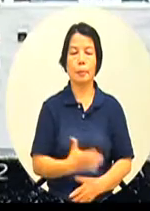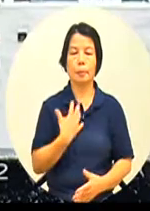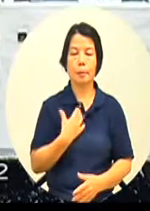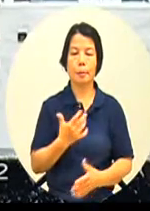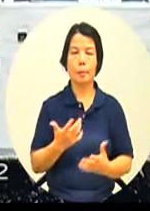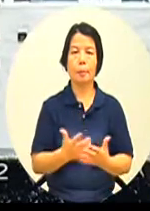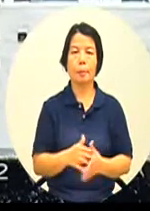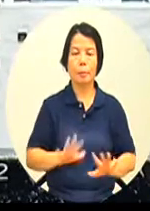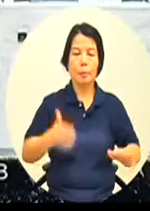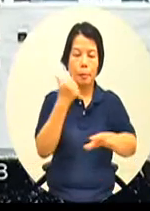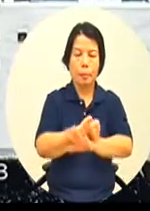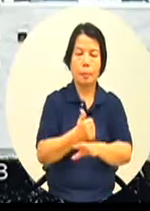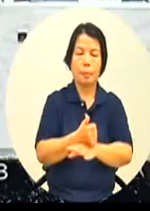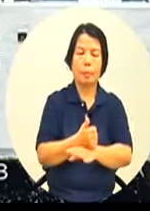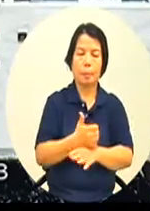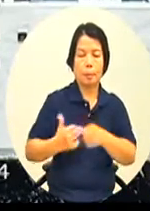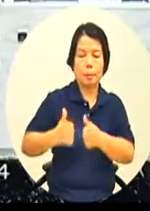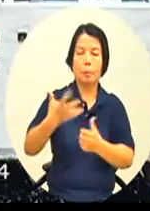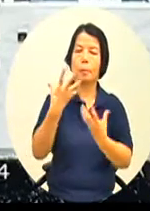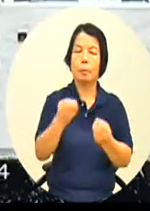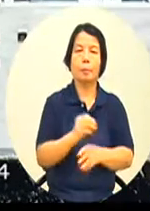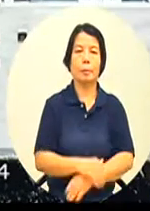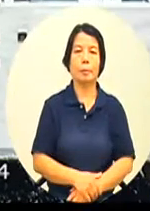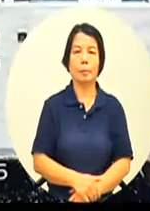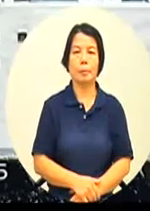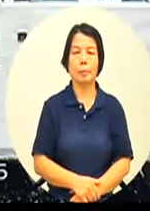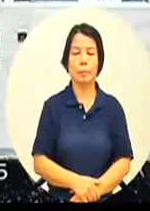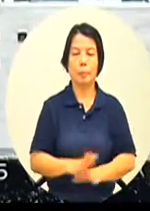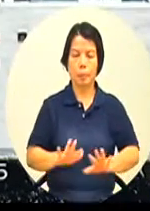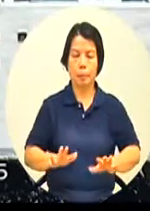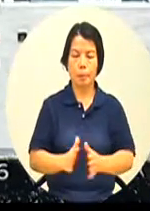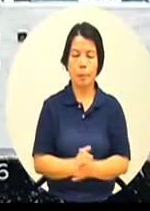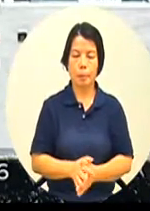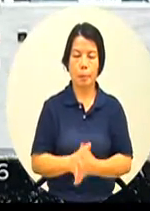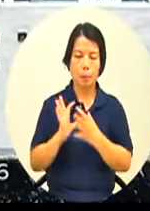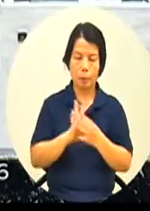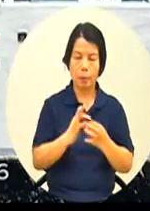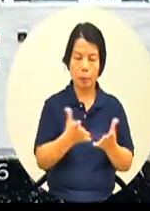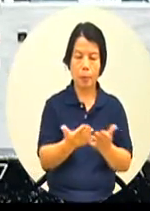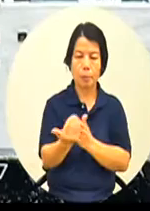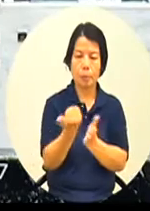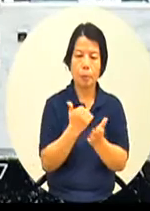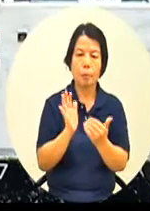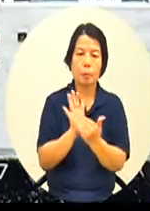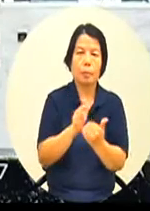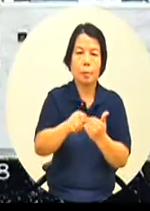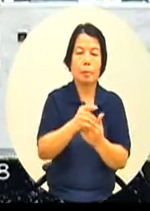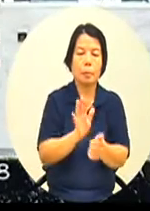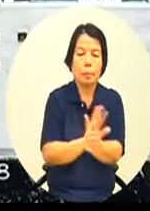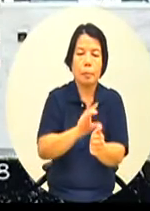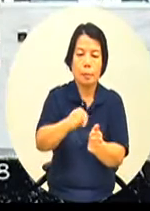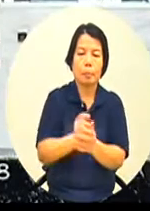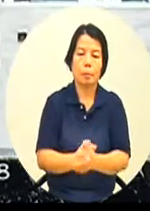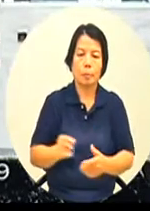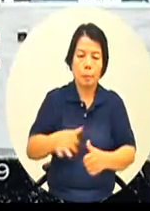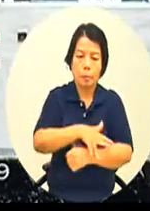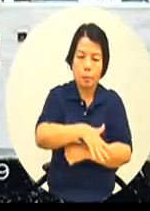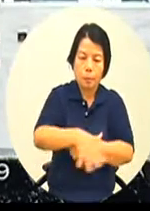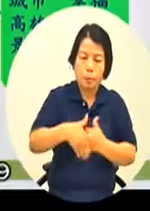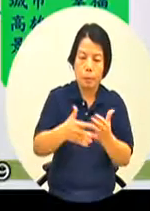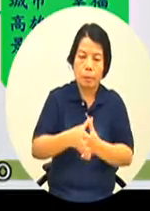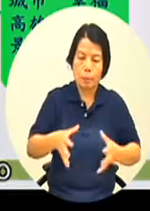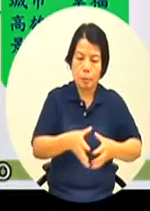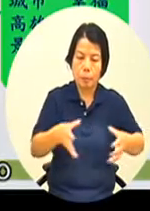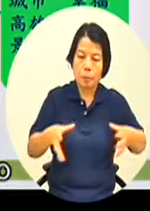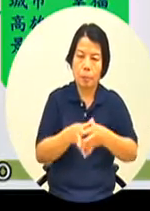管，我想我们负责政风的工作，摒除了事先预防的服务，跨域整合资源来建构一